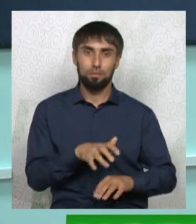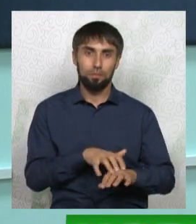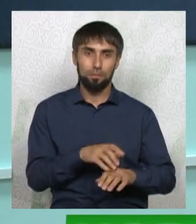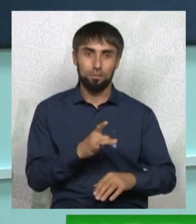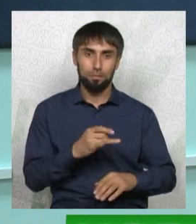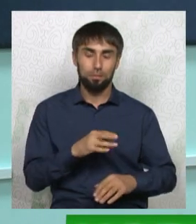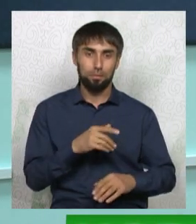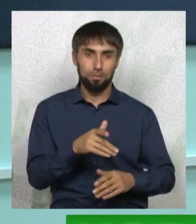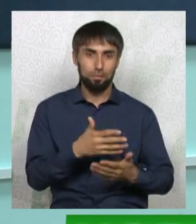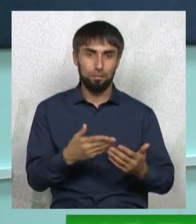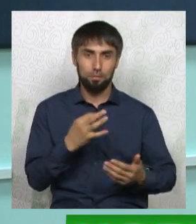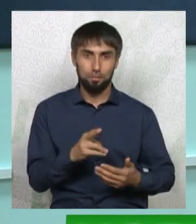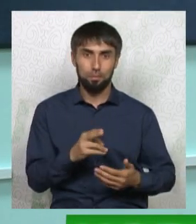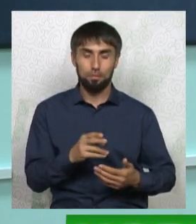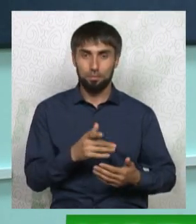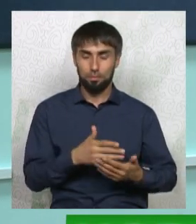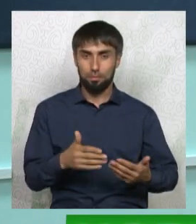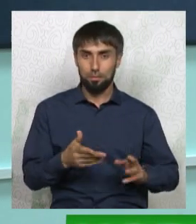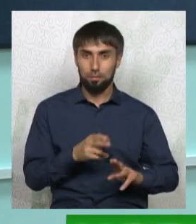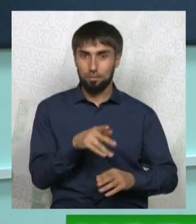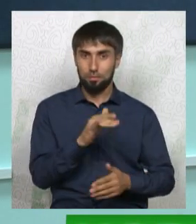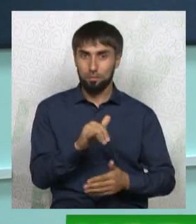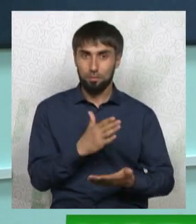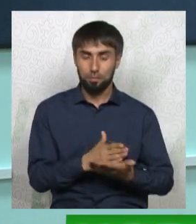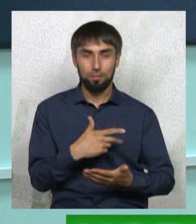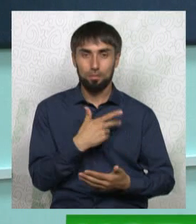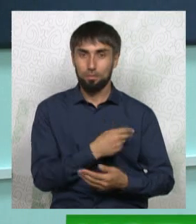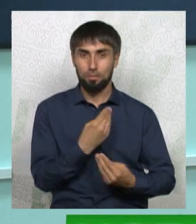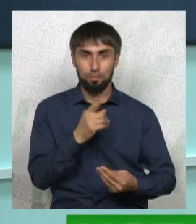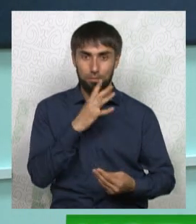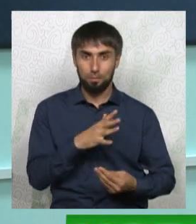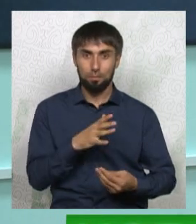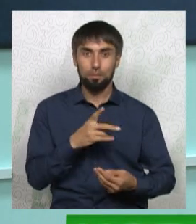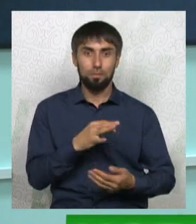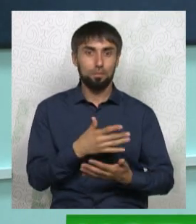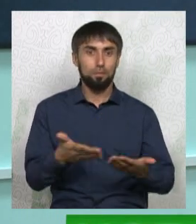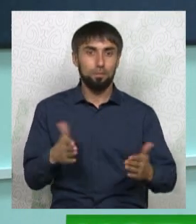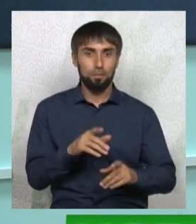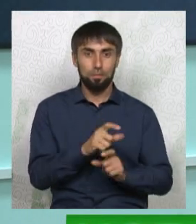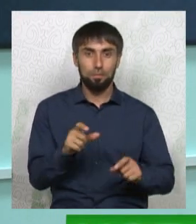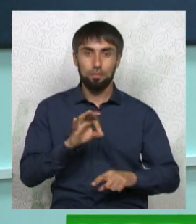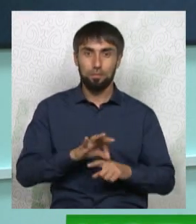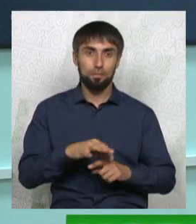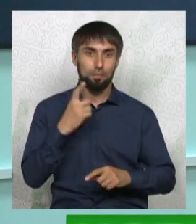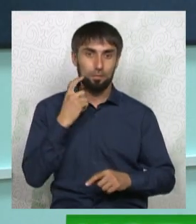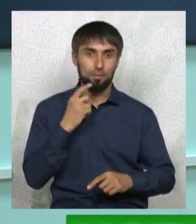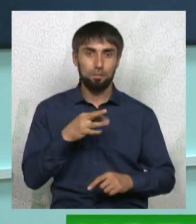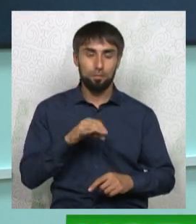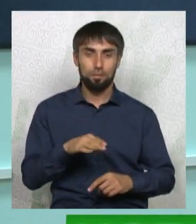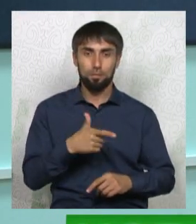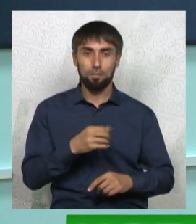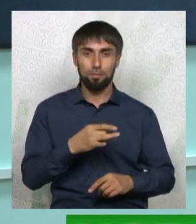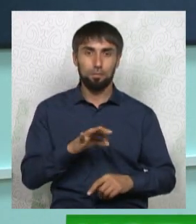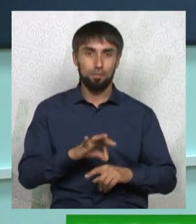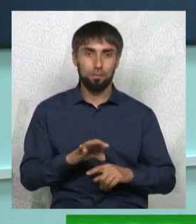аллергические реакции, анафилактический шок, отек Кинки. А остальные пациенты, то есть пациенты, болеющие сахарным диабетом,